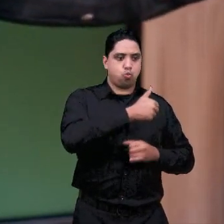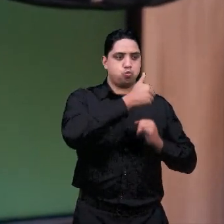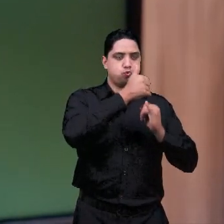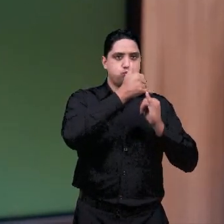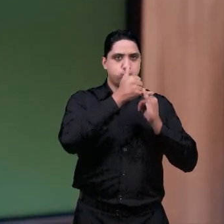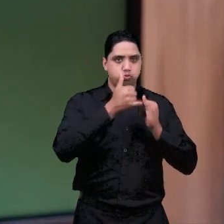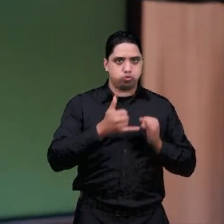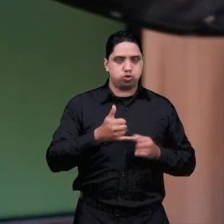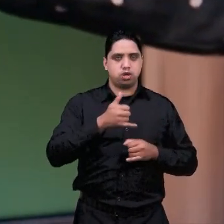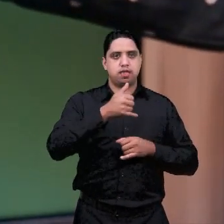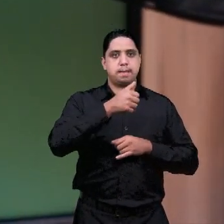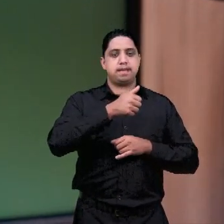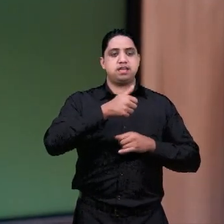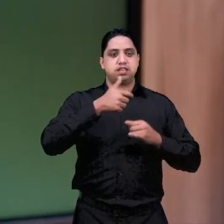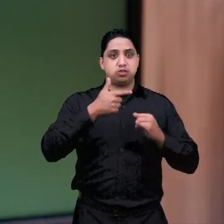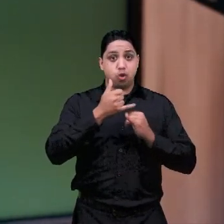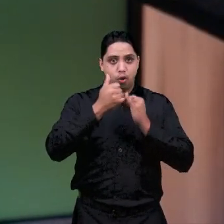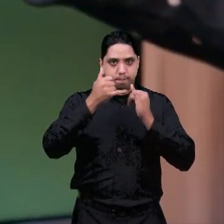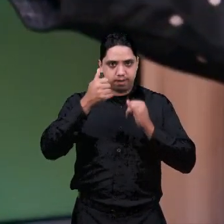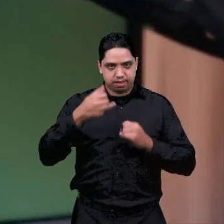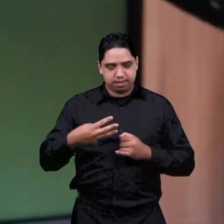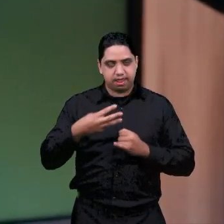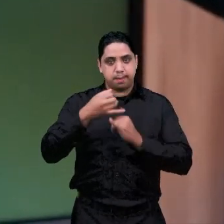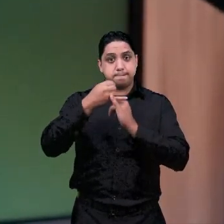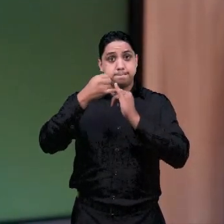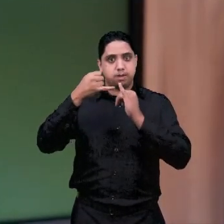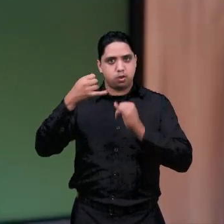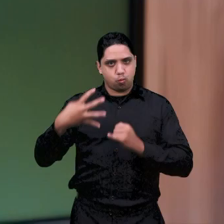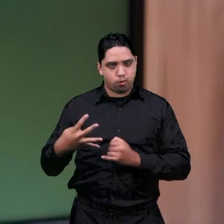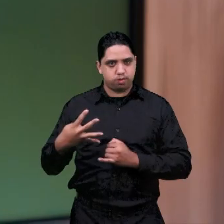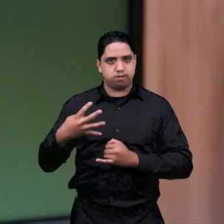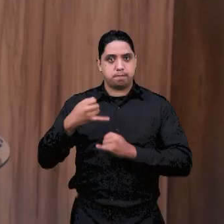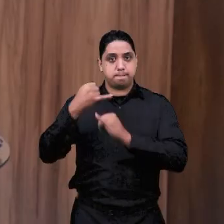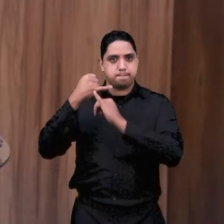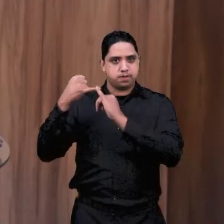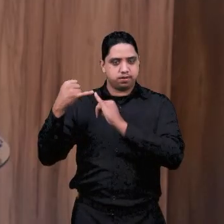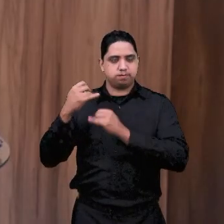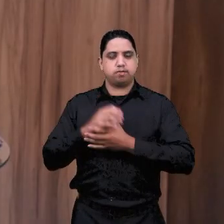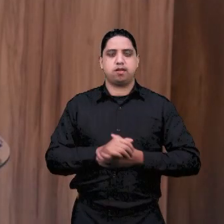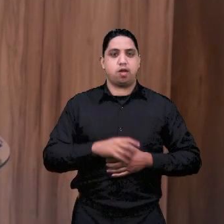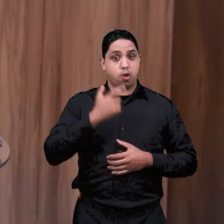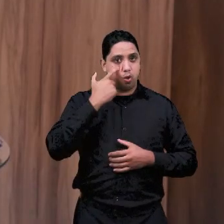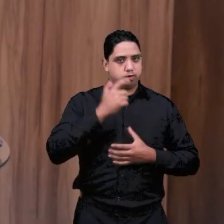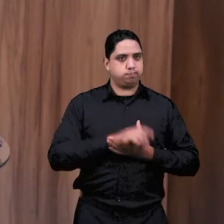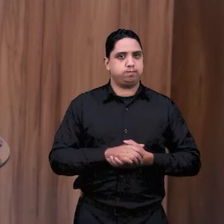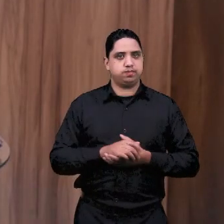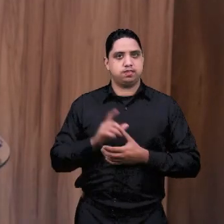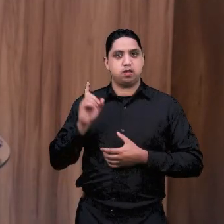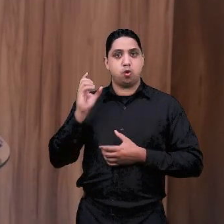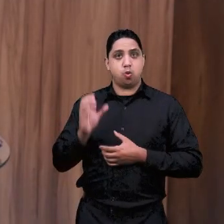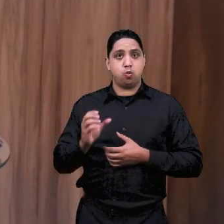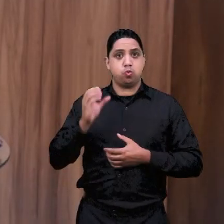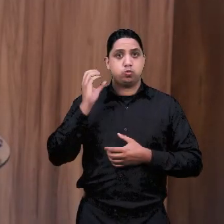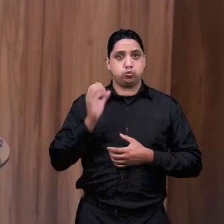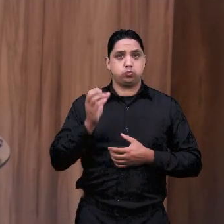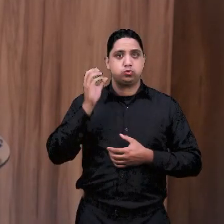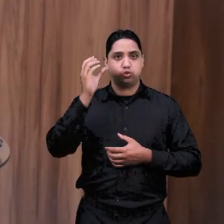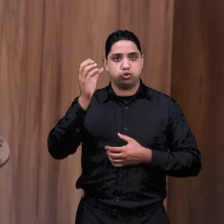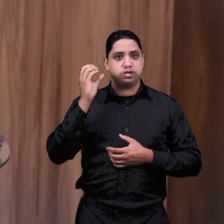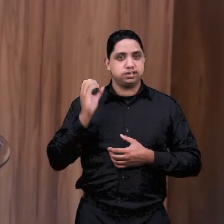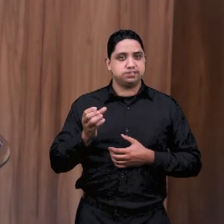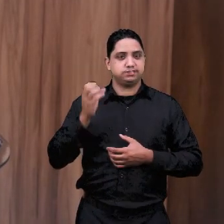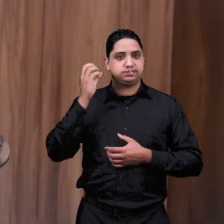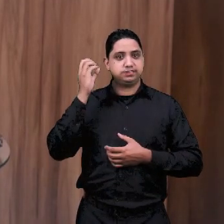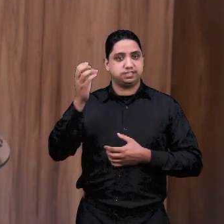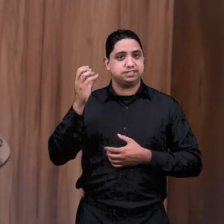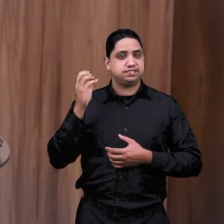et 3 et 4 et... Nous allons écouter. Vamos ouvir. 1,